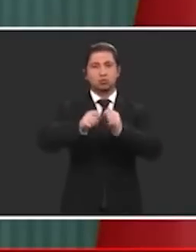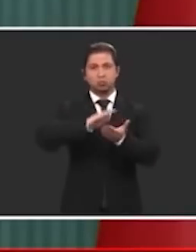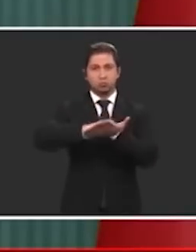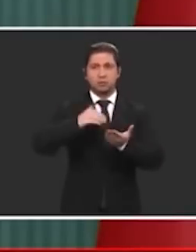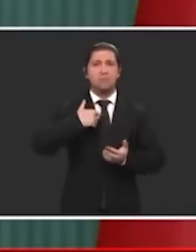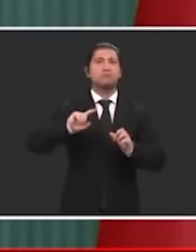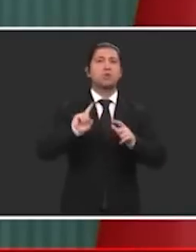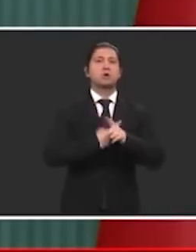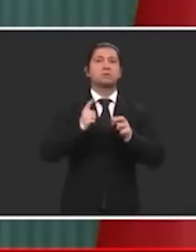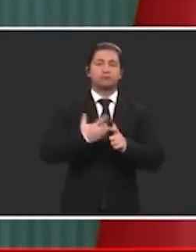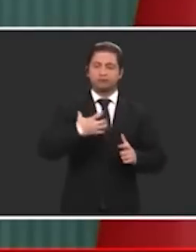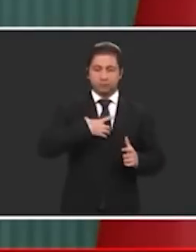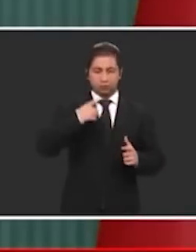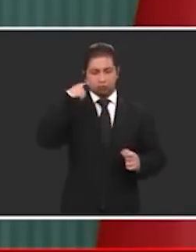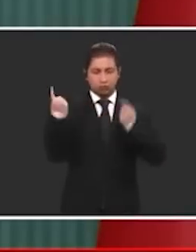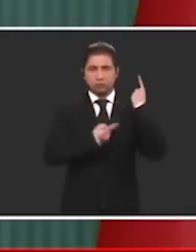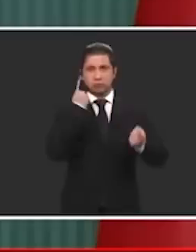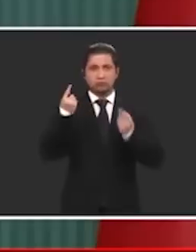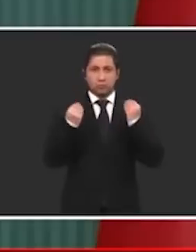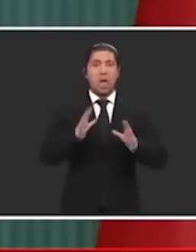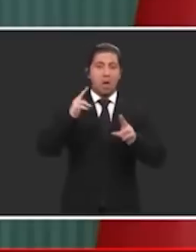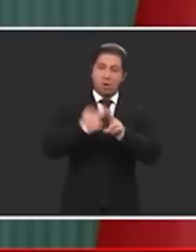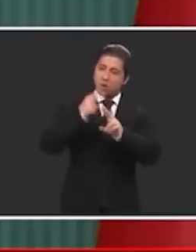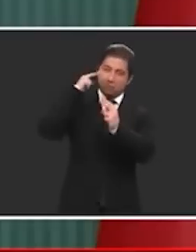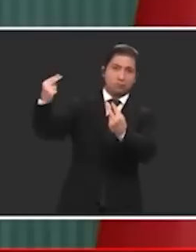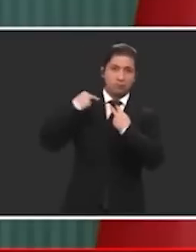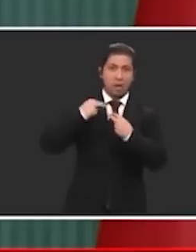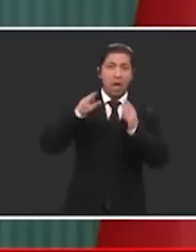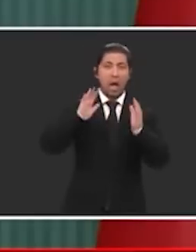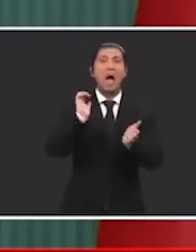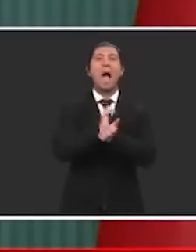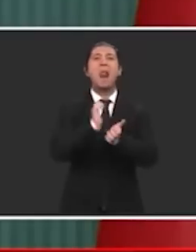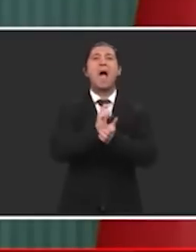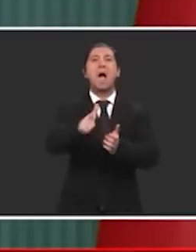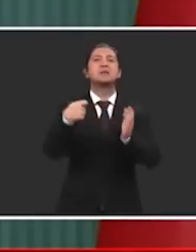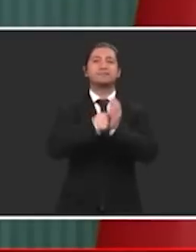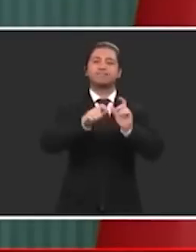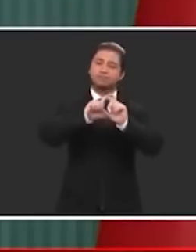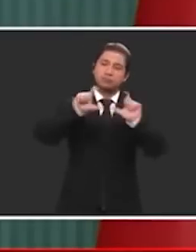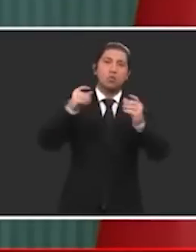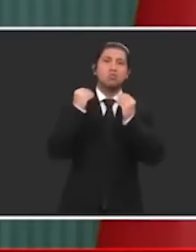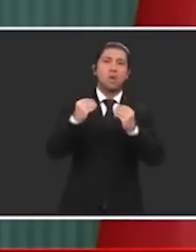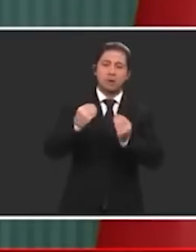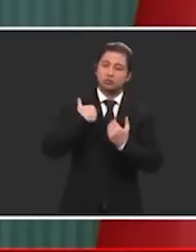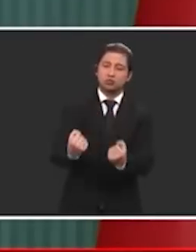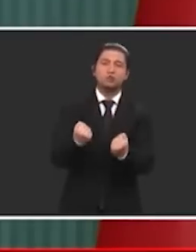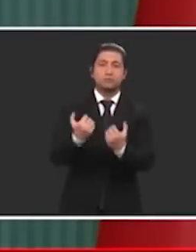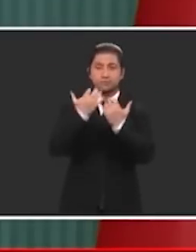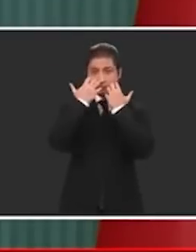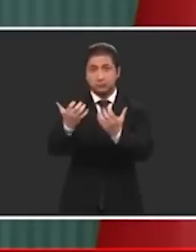özgün projelerle hem örnek olacak hem de aile kurumunun güçlendirilmesini sağlayacağız.